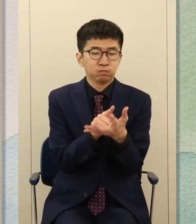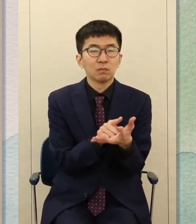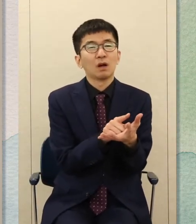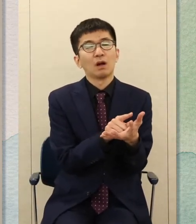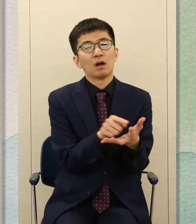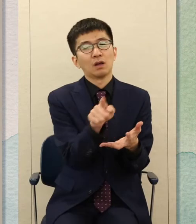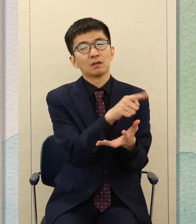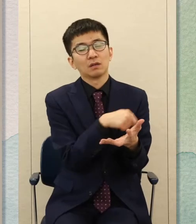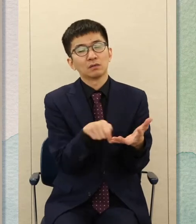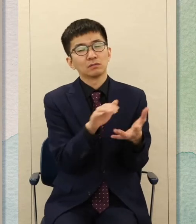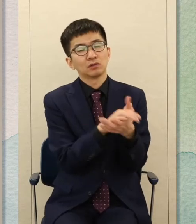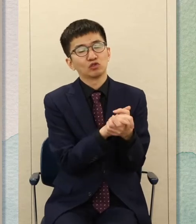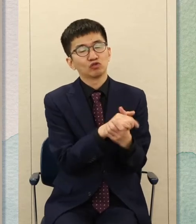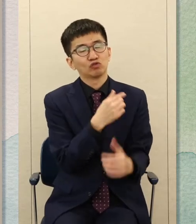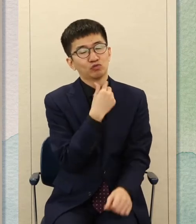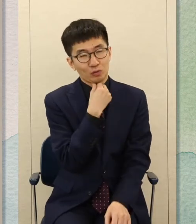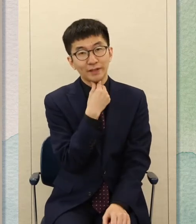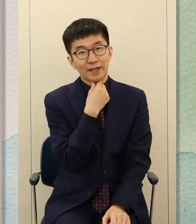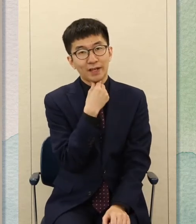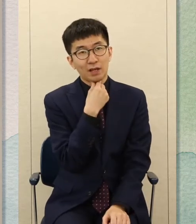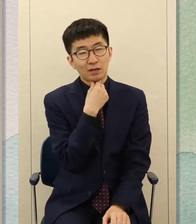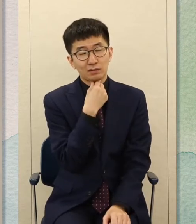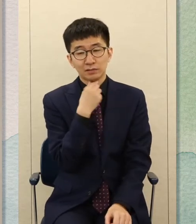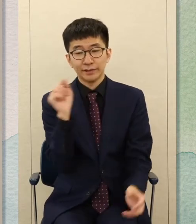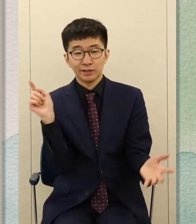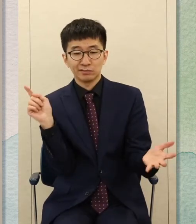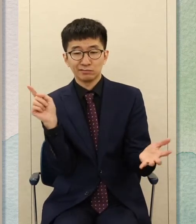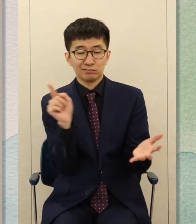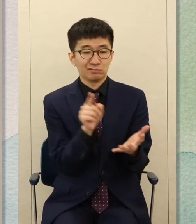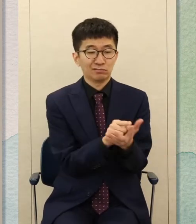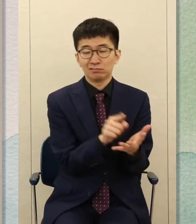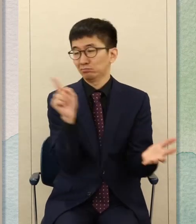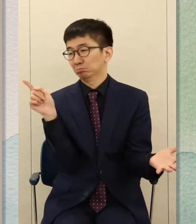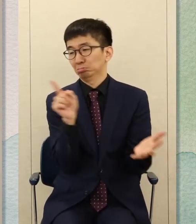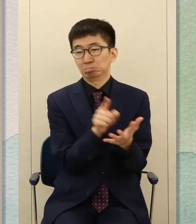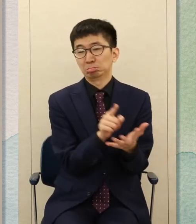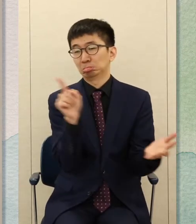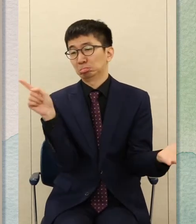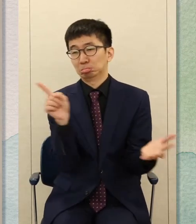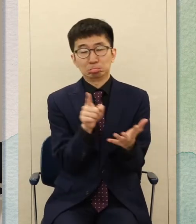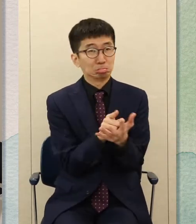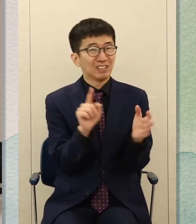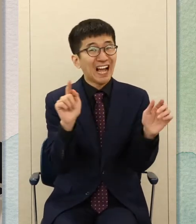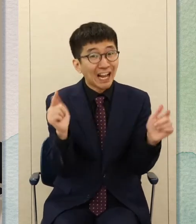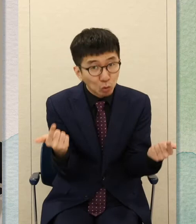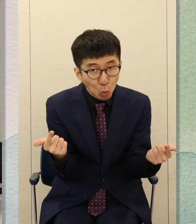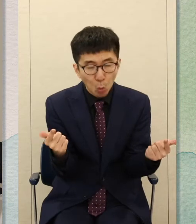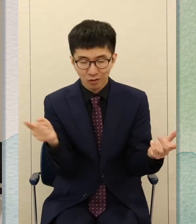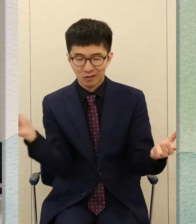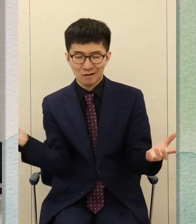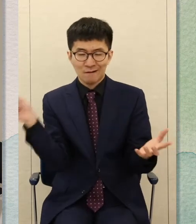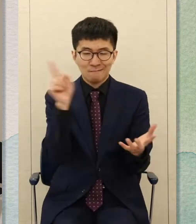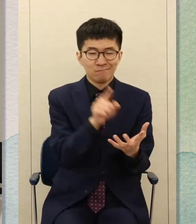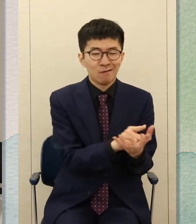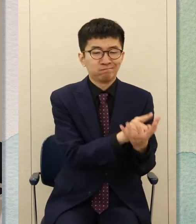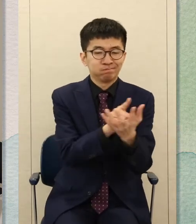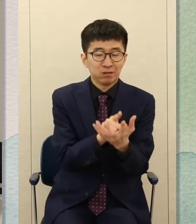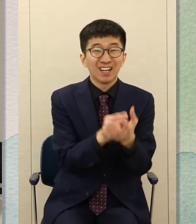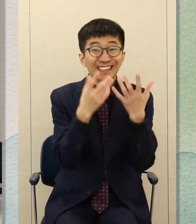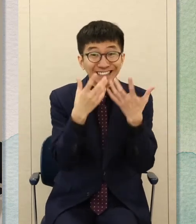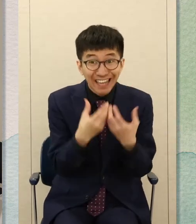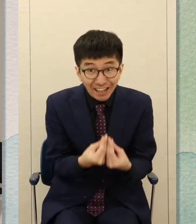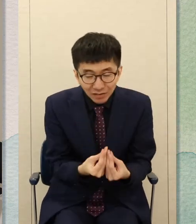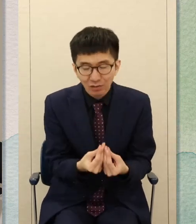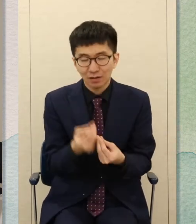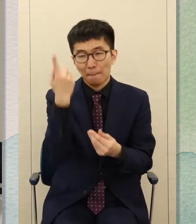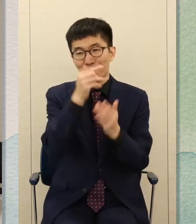연결. 약한 연결은 뭐냐면 한쪽에서 일방적으로 관계를 해지할 수 있는 관계를 약한 연결이라고 그래요. 페이스북 친구 이런 거죠.